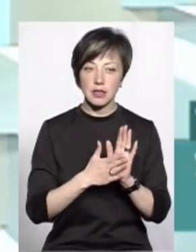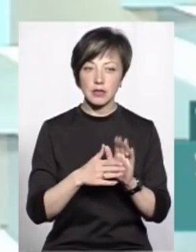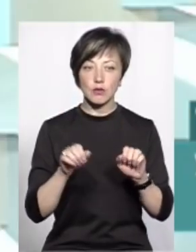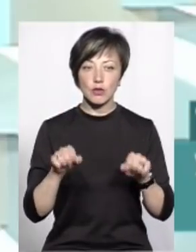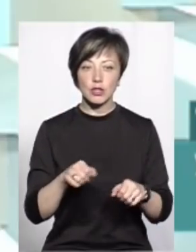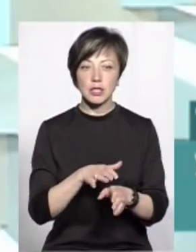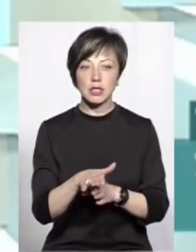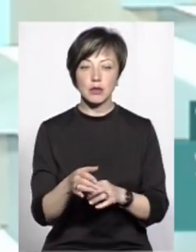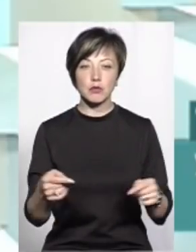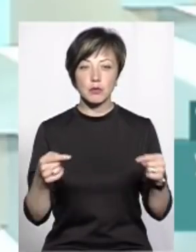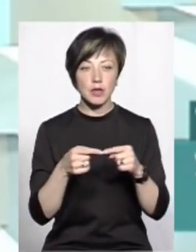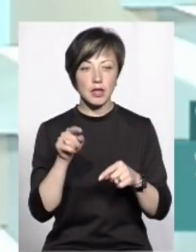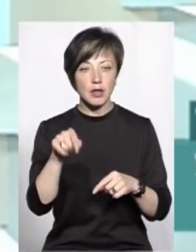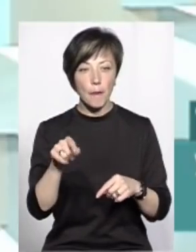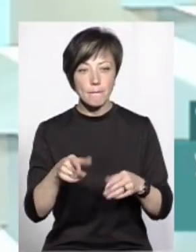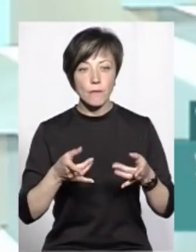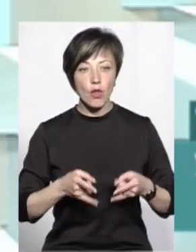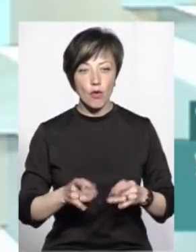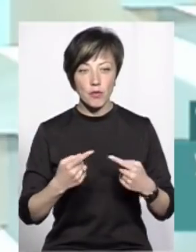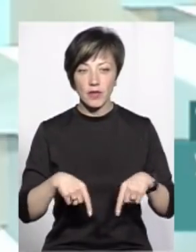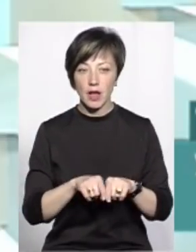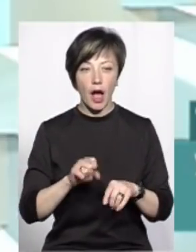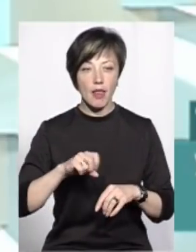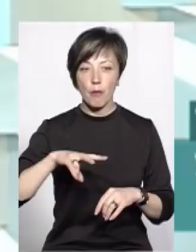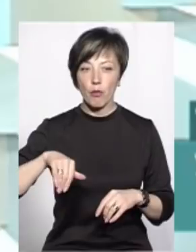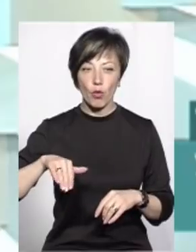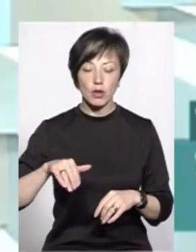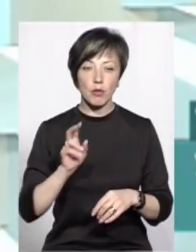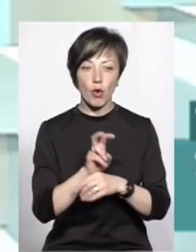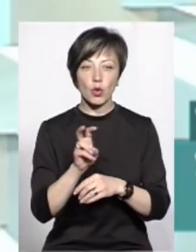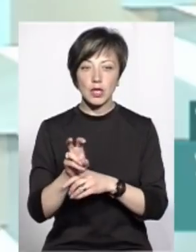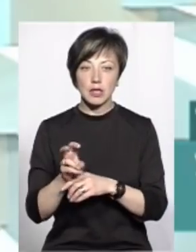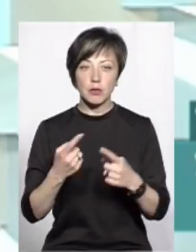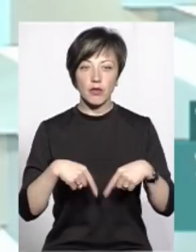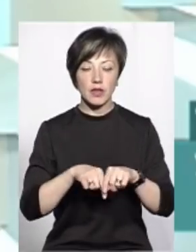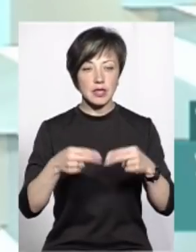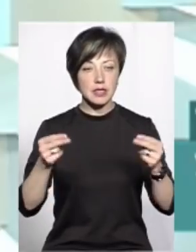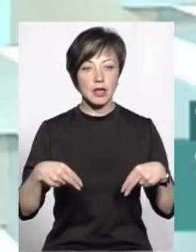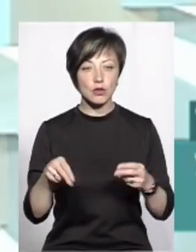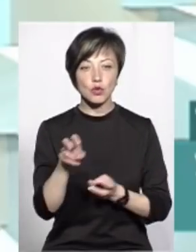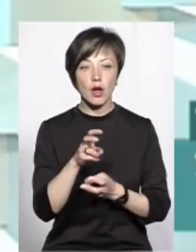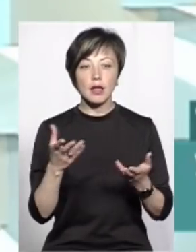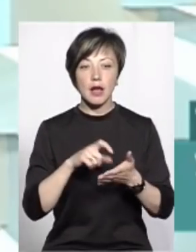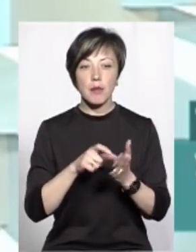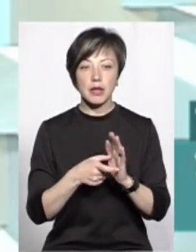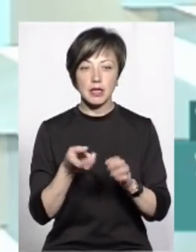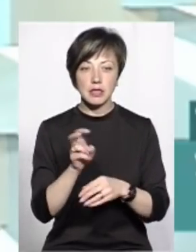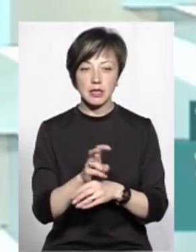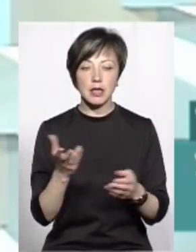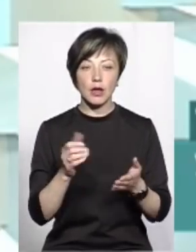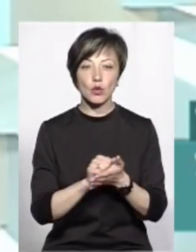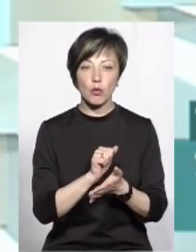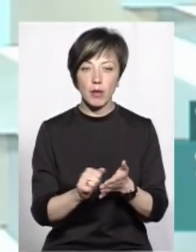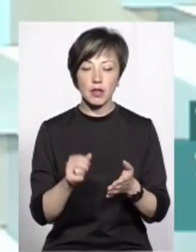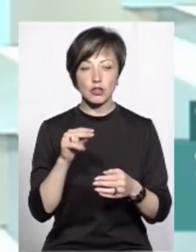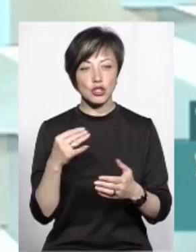можна здійснити безпосередньо в пологовому відділенні, а не потім ходити по відділах ДРАЦ і шукати, в який-то кабінет зайти, в які-то